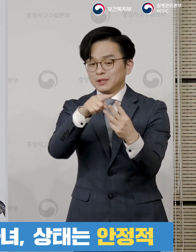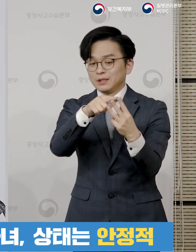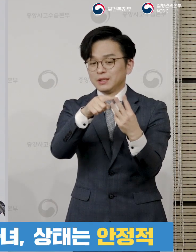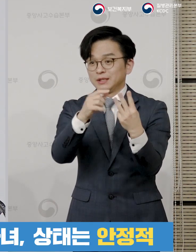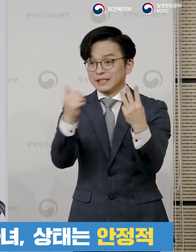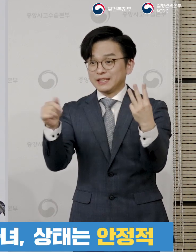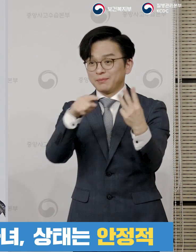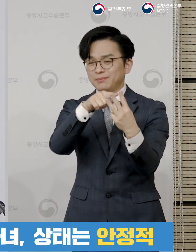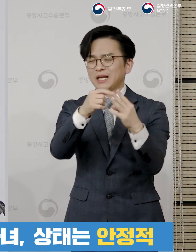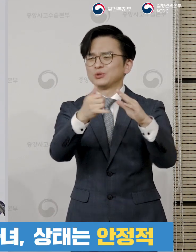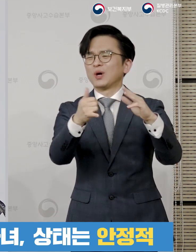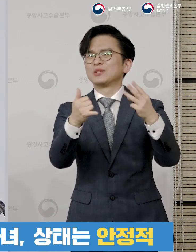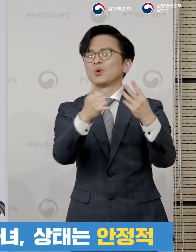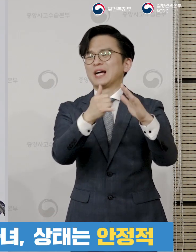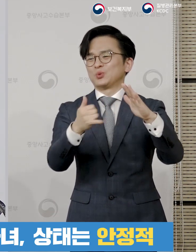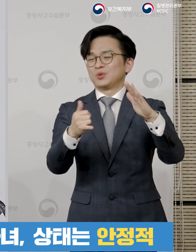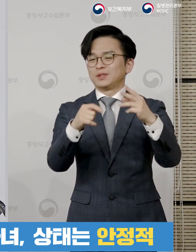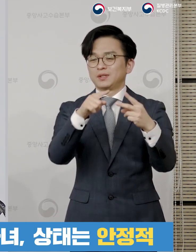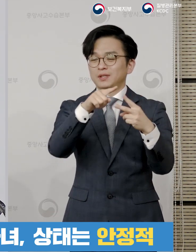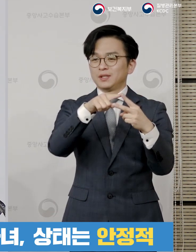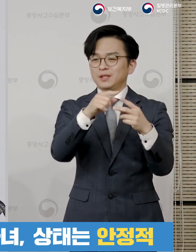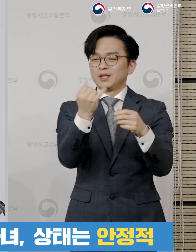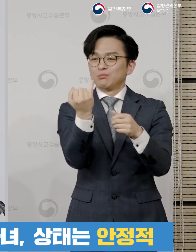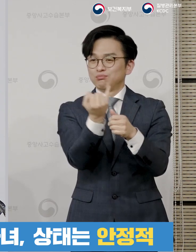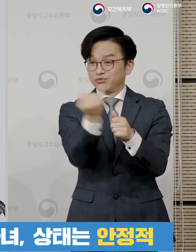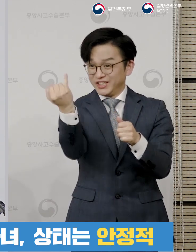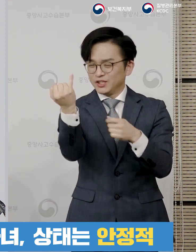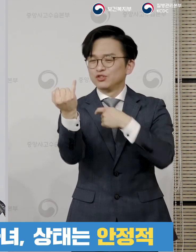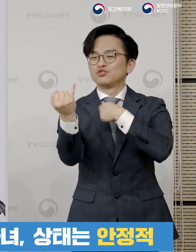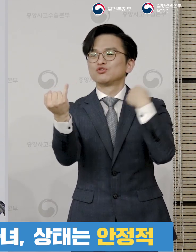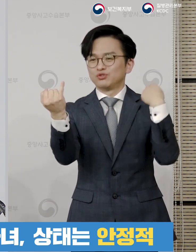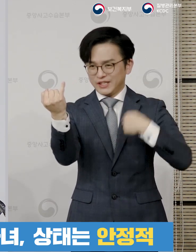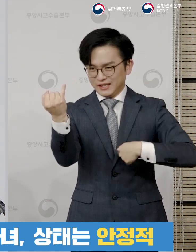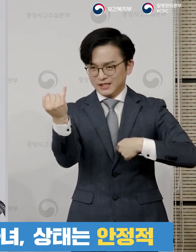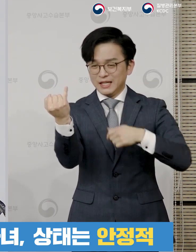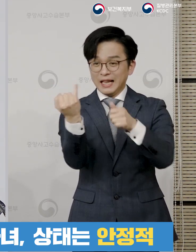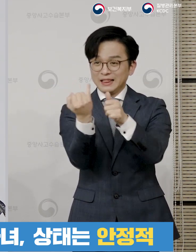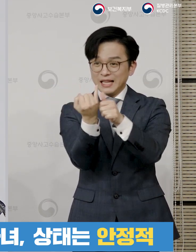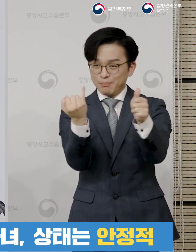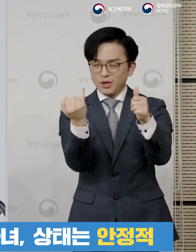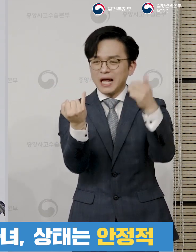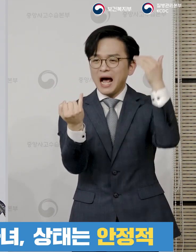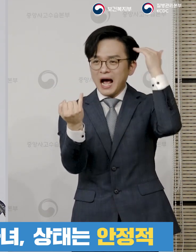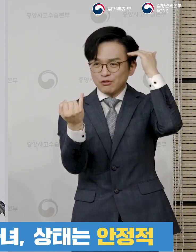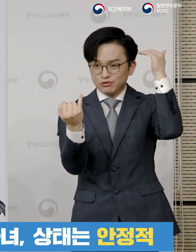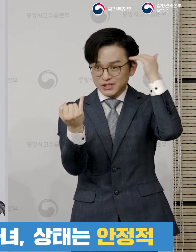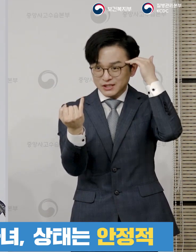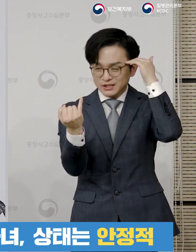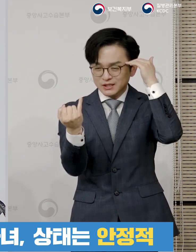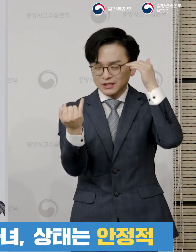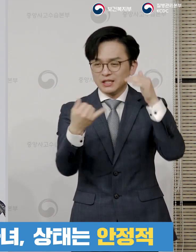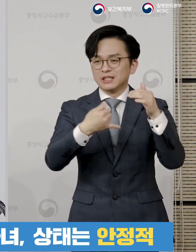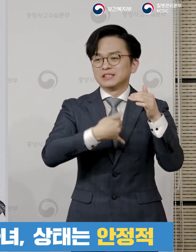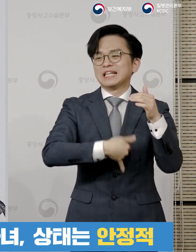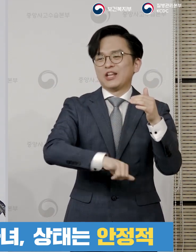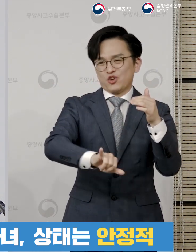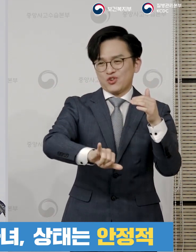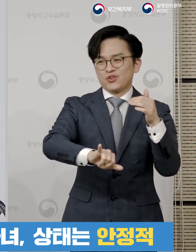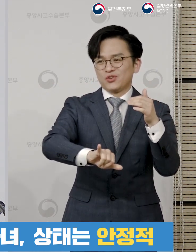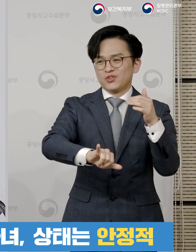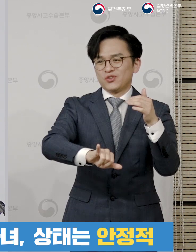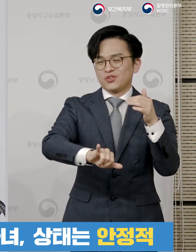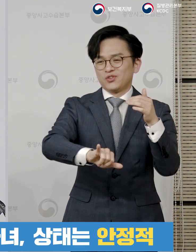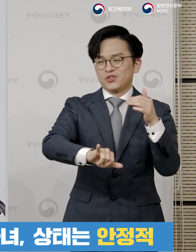확진자 가족은 한 가족입니다. 부인은 중국인이고 남편인 한국인과 두